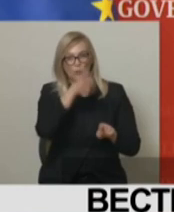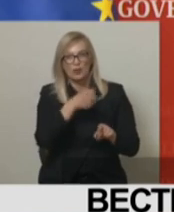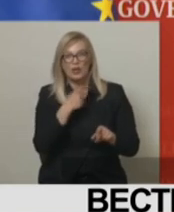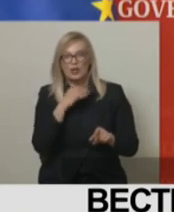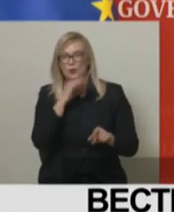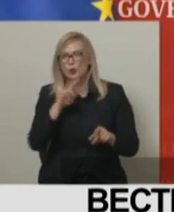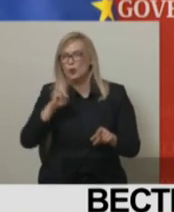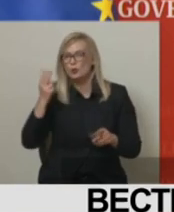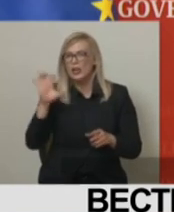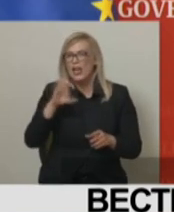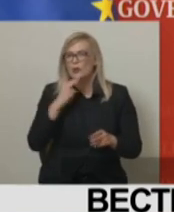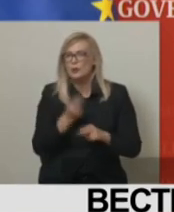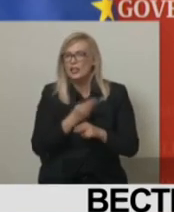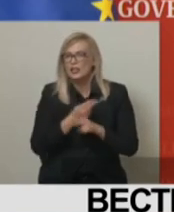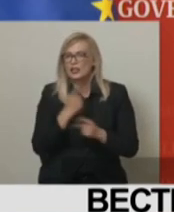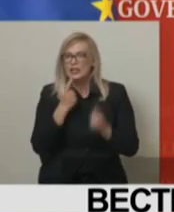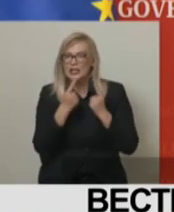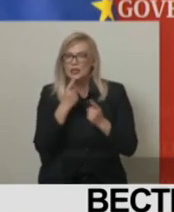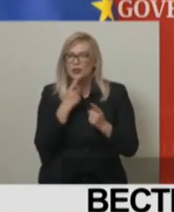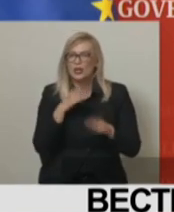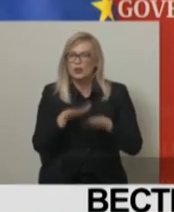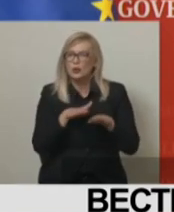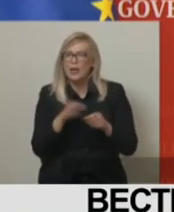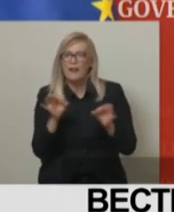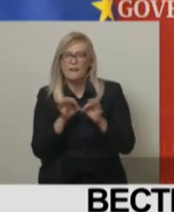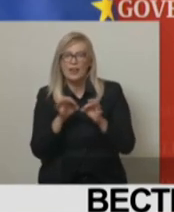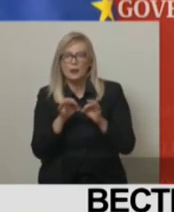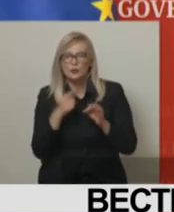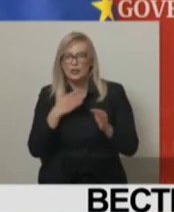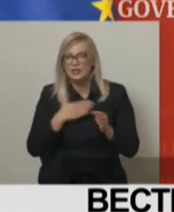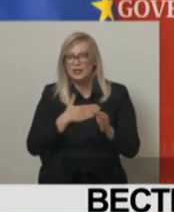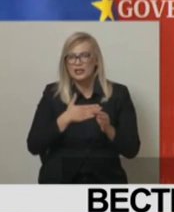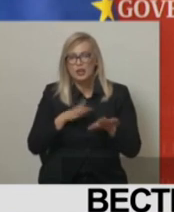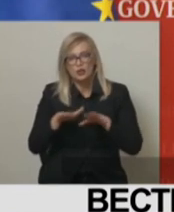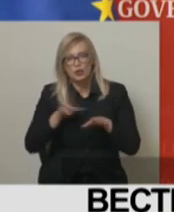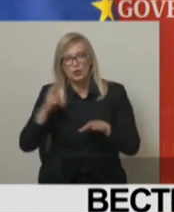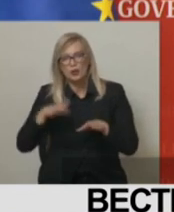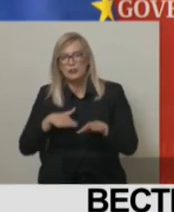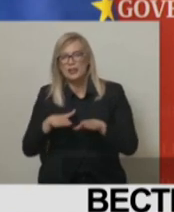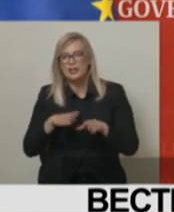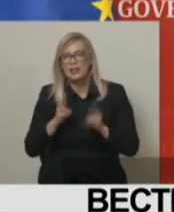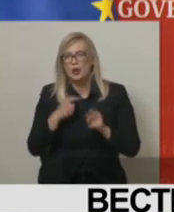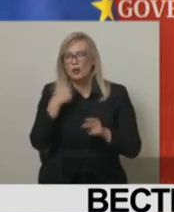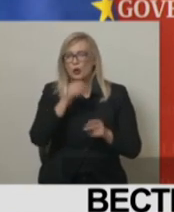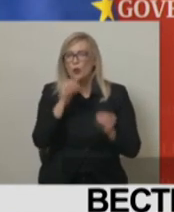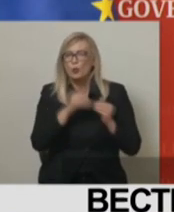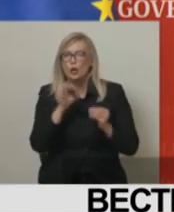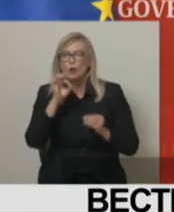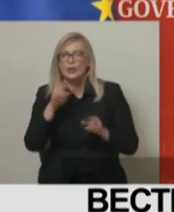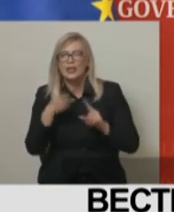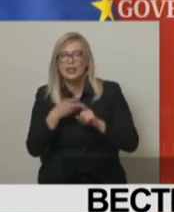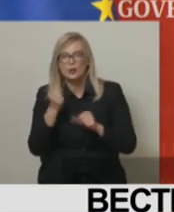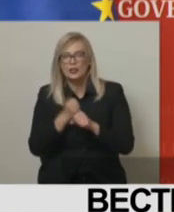И многу други европски земји разговараат со министерот Филипче и со нашите соодветни министри, како што е Бујар Османи и Никола